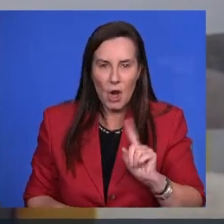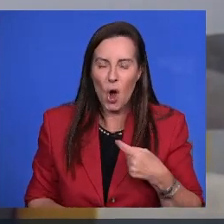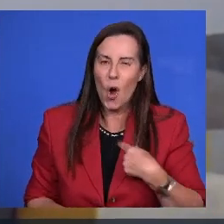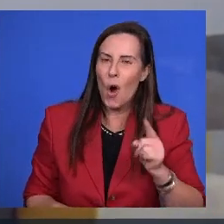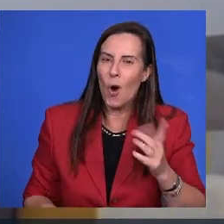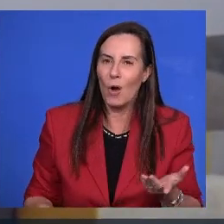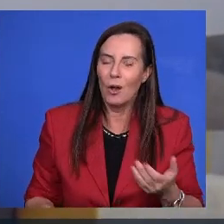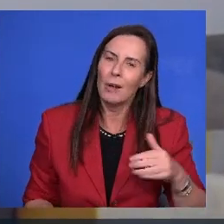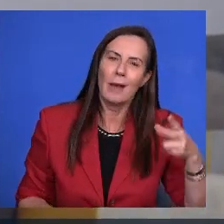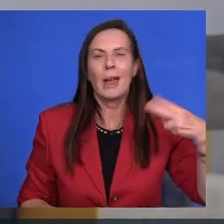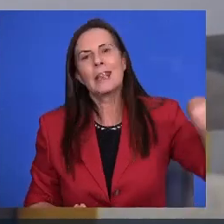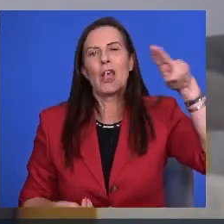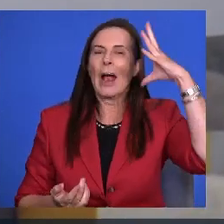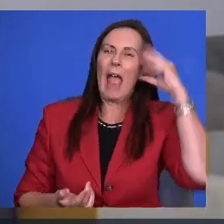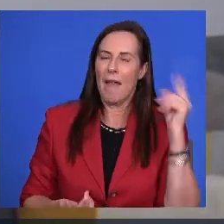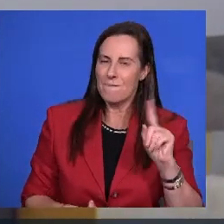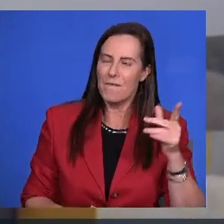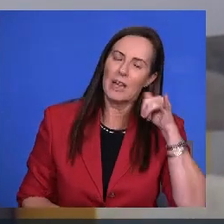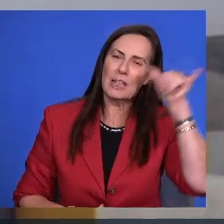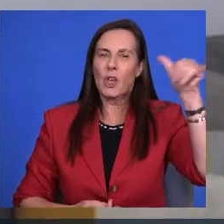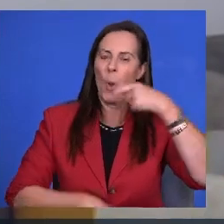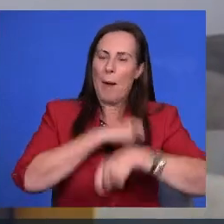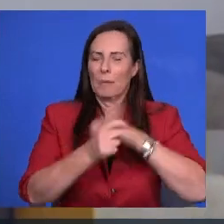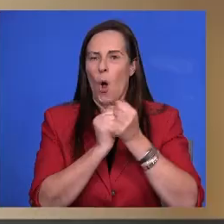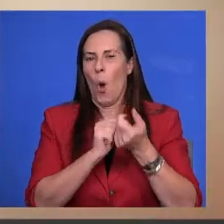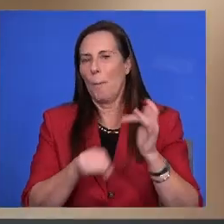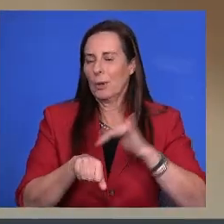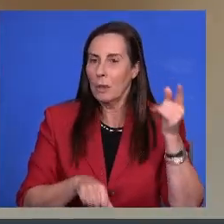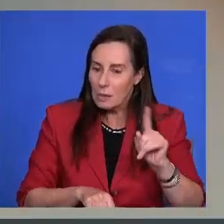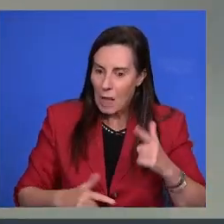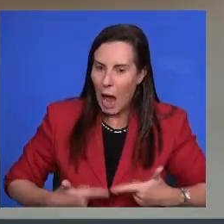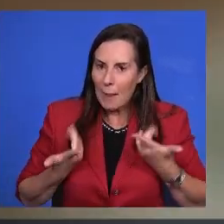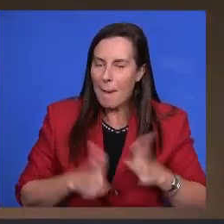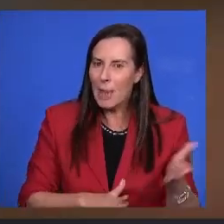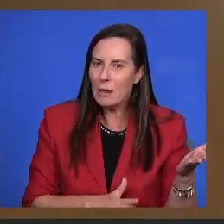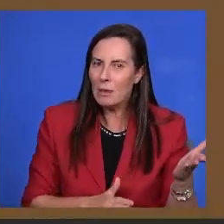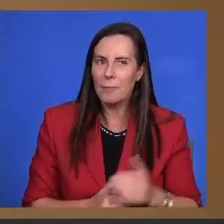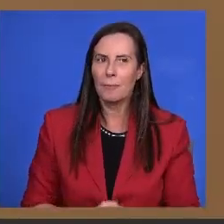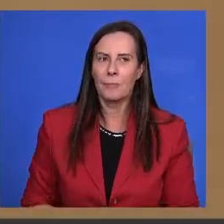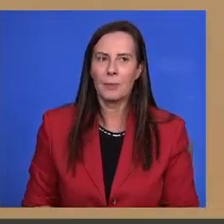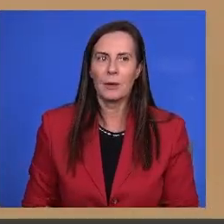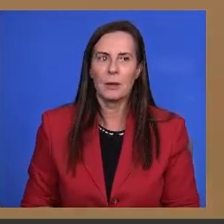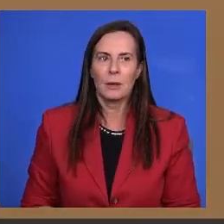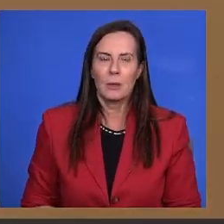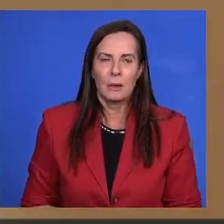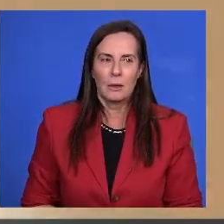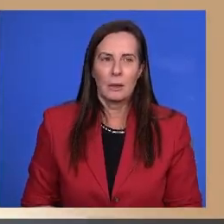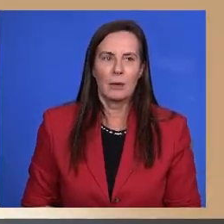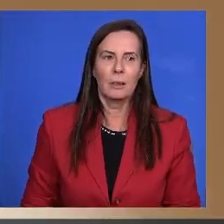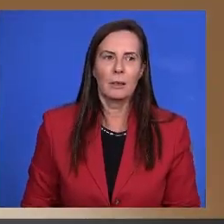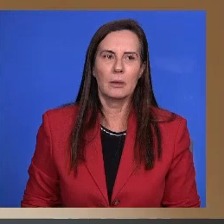מצווה, או בפינוק, או מדובר בחיים של ילד. תמיד יהיה עם